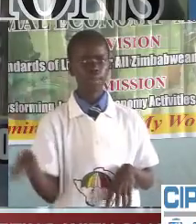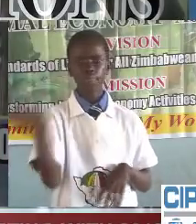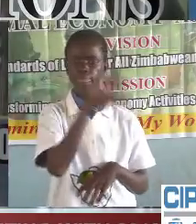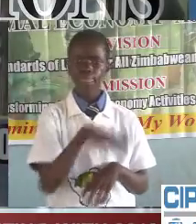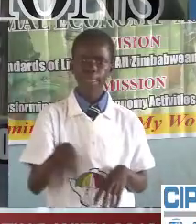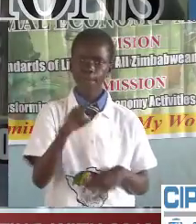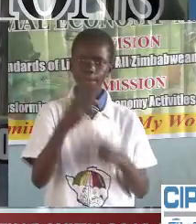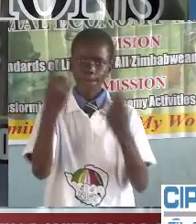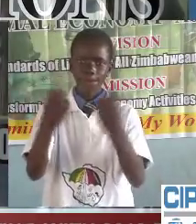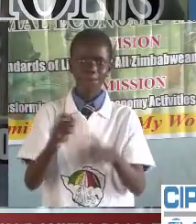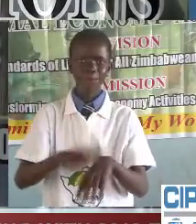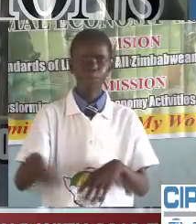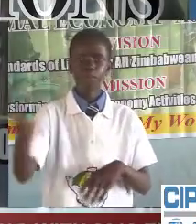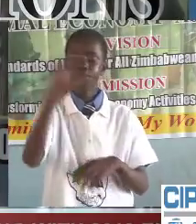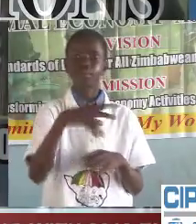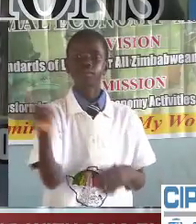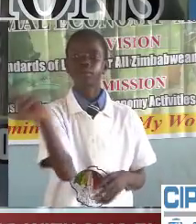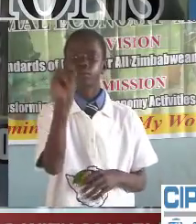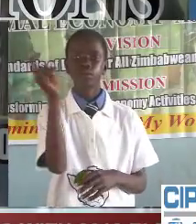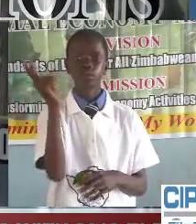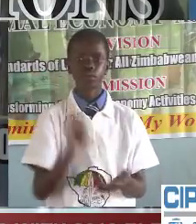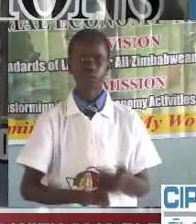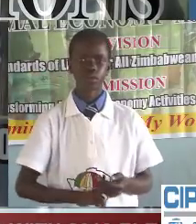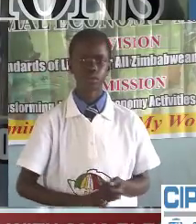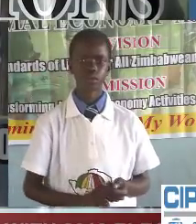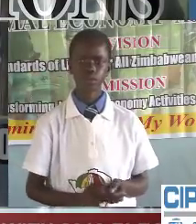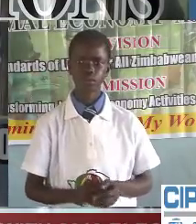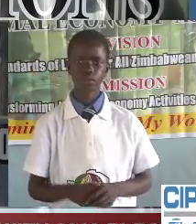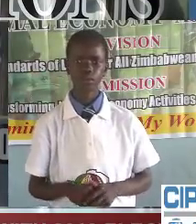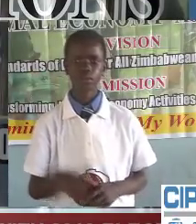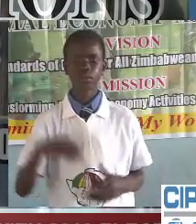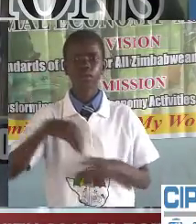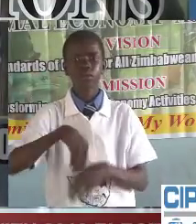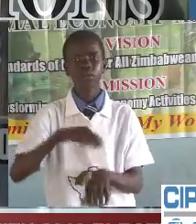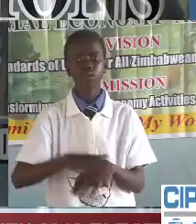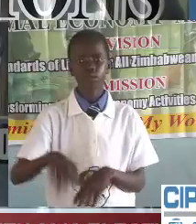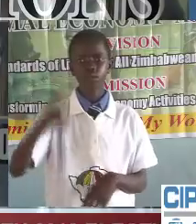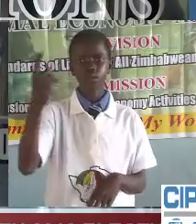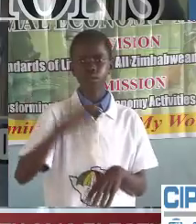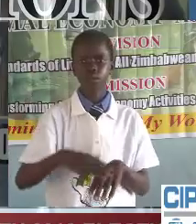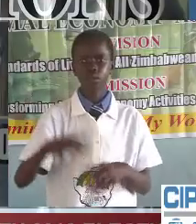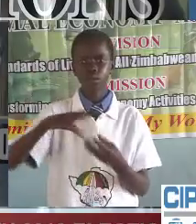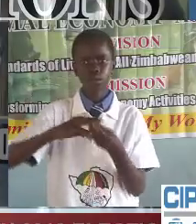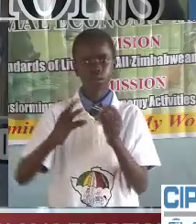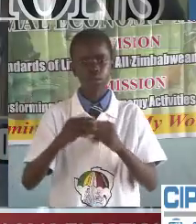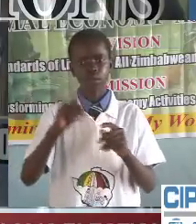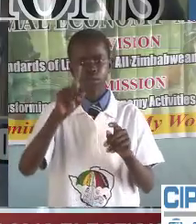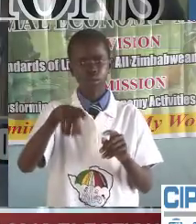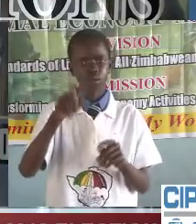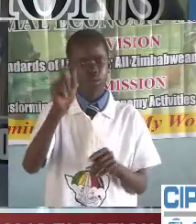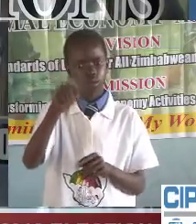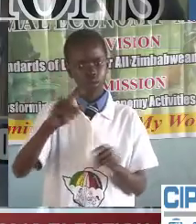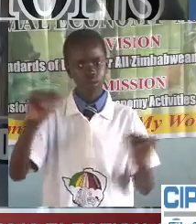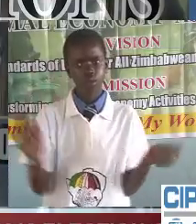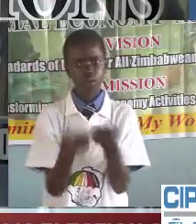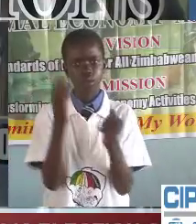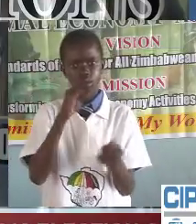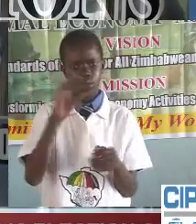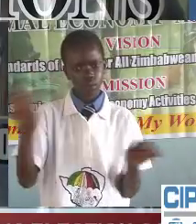vari kugara muno muconstituency ndiyo mari yamunenge muchigasira muchidecida kuti inoshandiswa